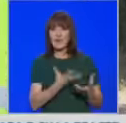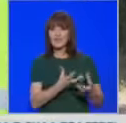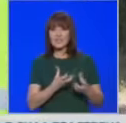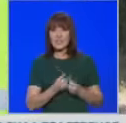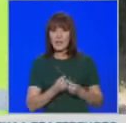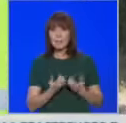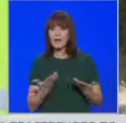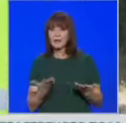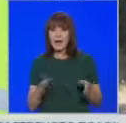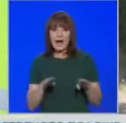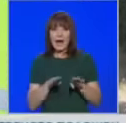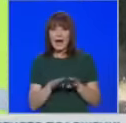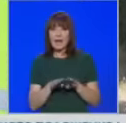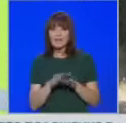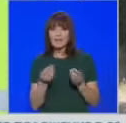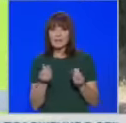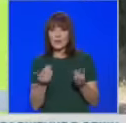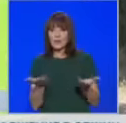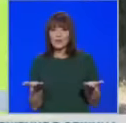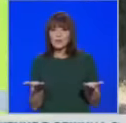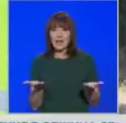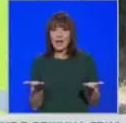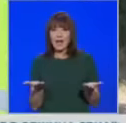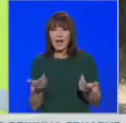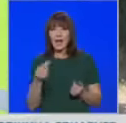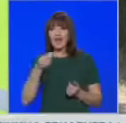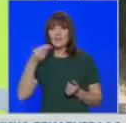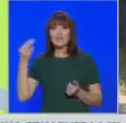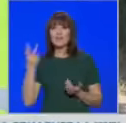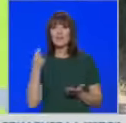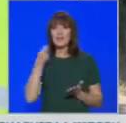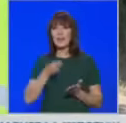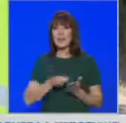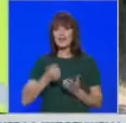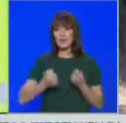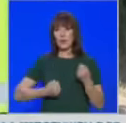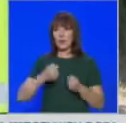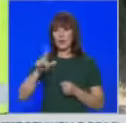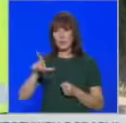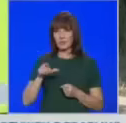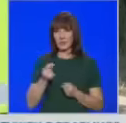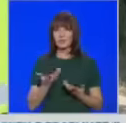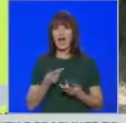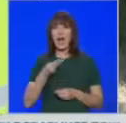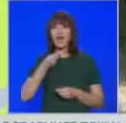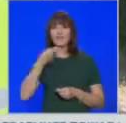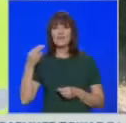се или неговата равностойност трябва да се заплати. Фирми, които дават коли под наем, фирми с много скъпа строителна техника, ако те попаднат по